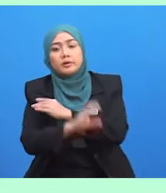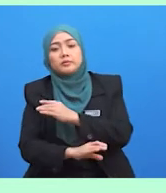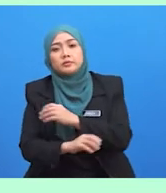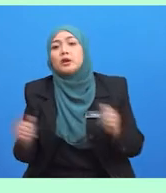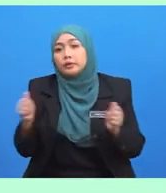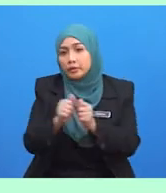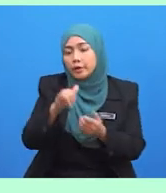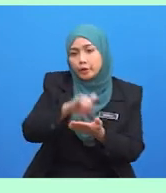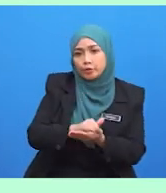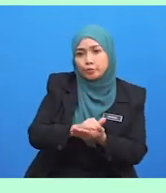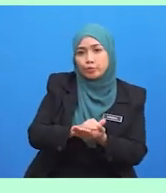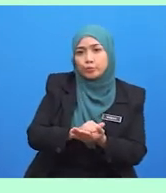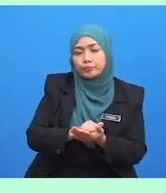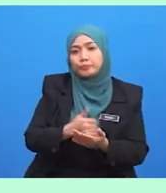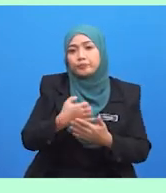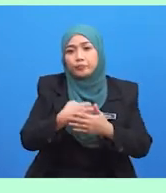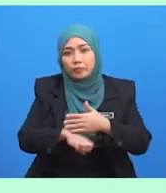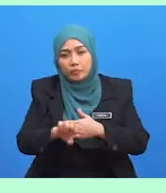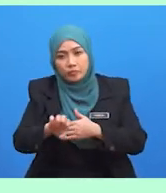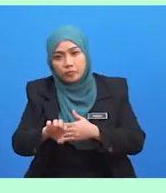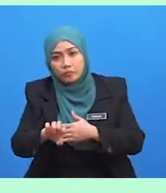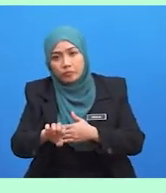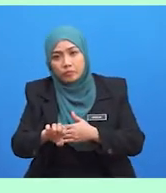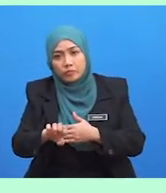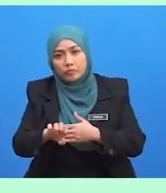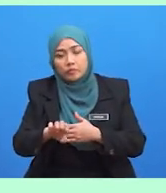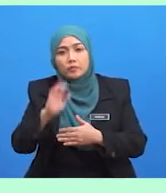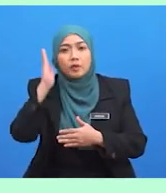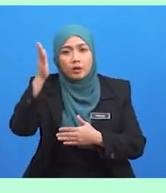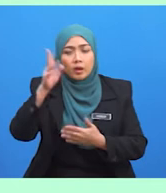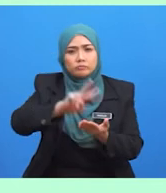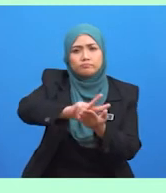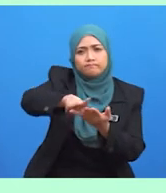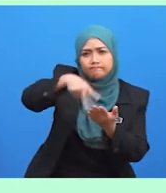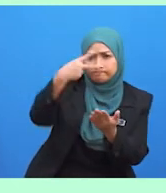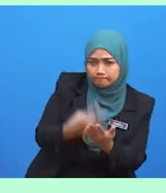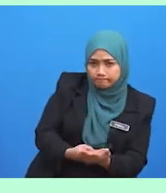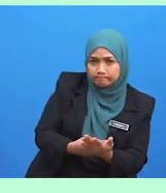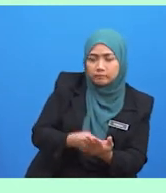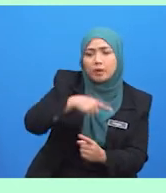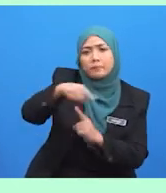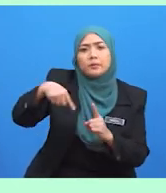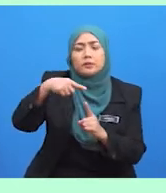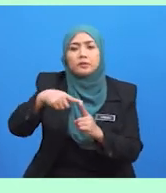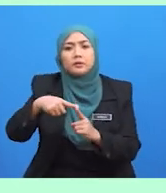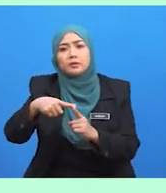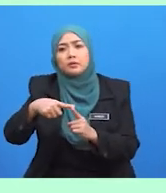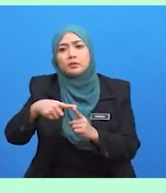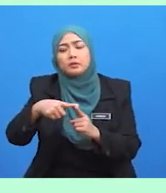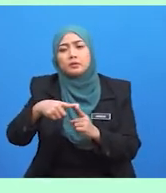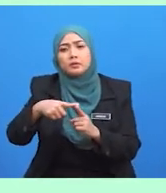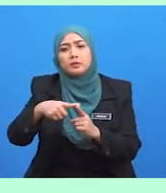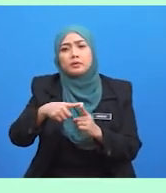Dengan itu, ekspor negara kita ke luar negara akan jatuh apabila kadar pertukaran ringgit